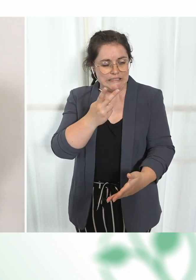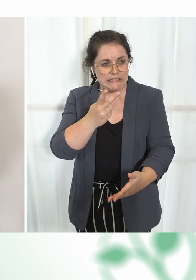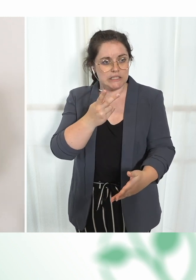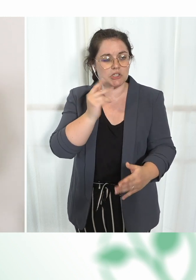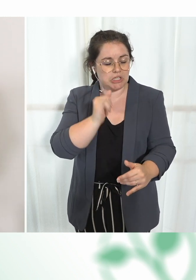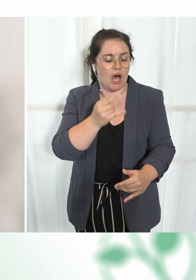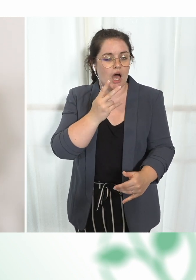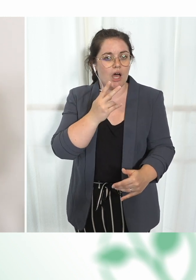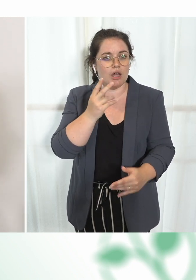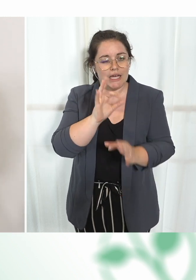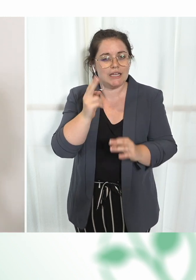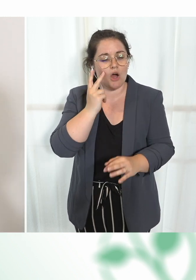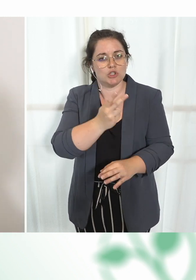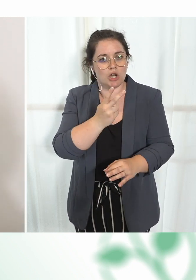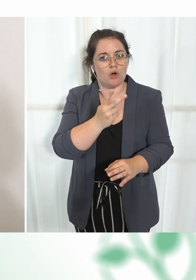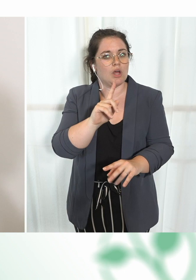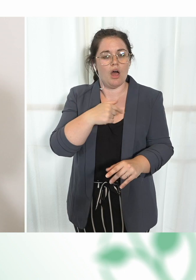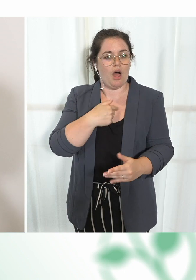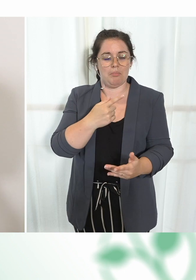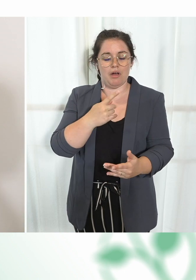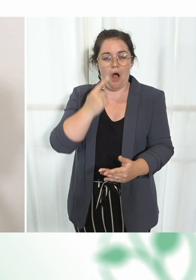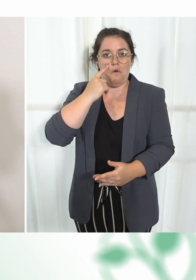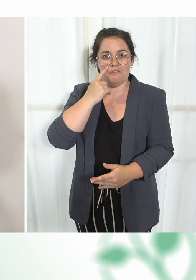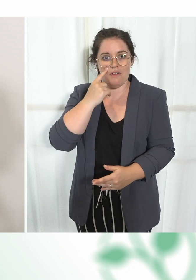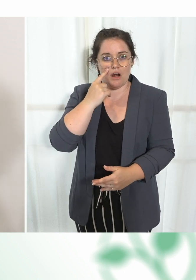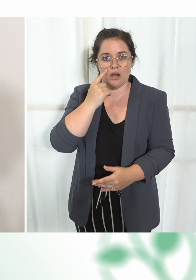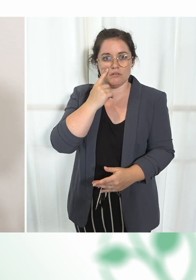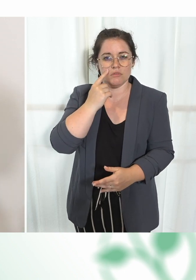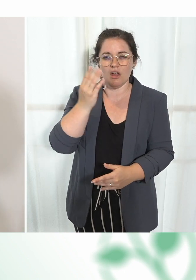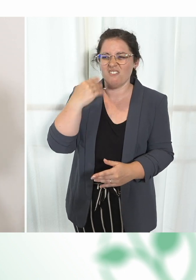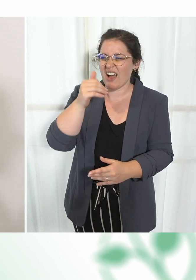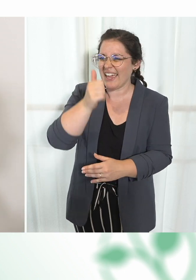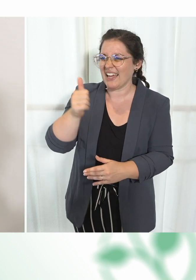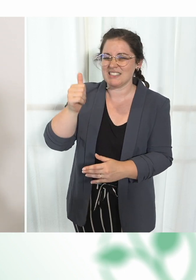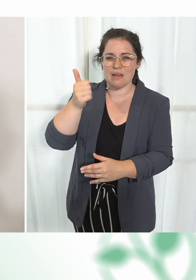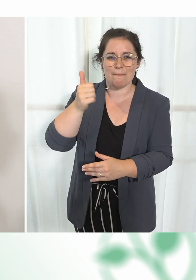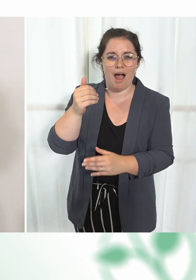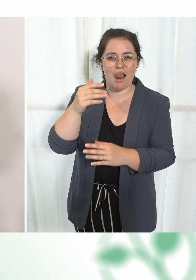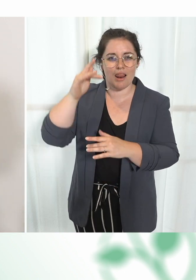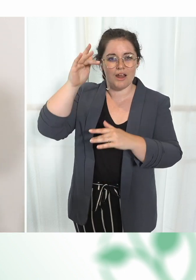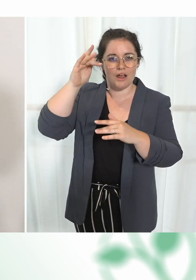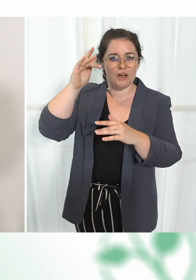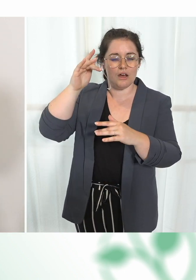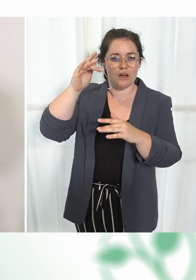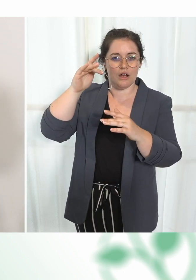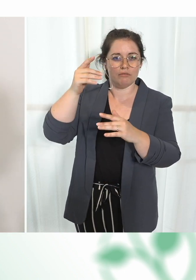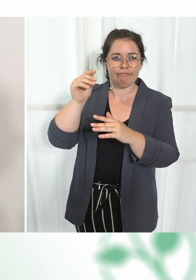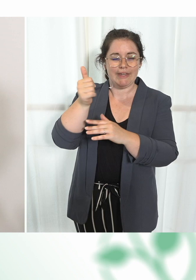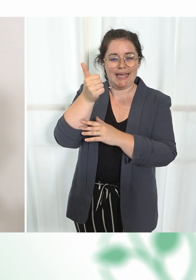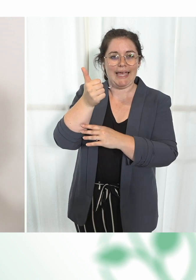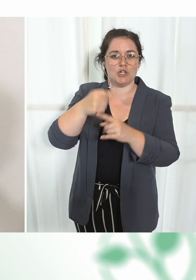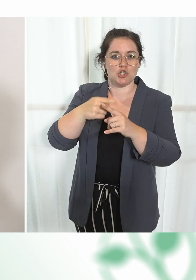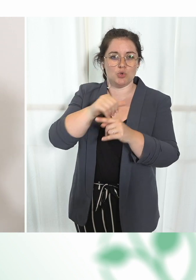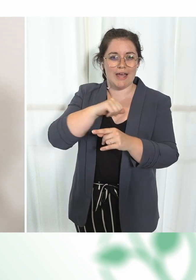man das, so wie Sie jetzt erst gesagt haben. Und aufgefallen ist uns das beim ersten Mal Regen, weil sie das erste Mal alleine für eine Stunde Dienst gehabt hat und bei